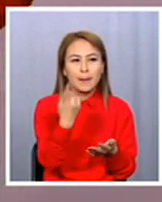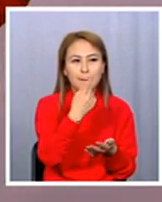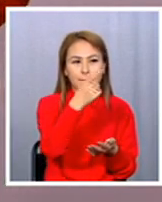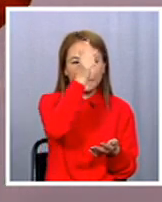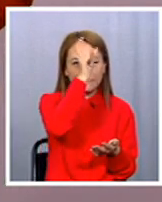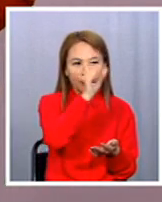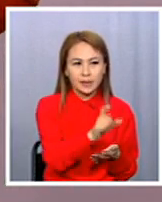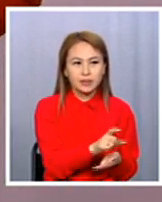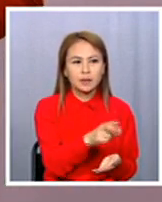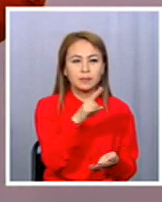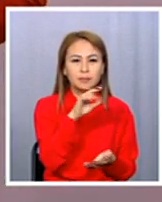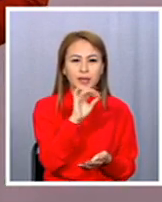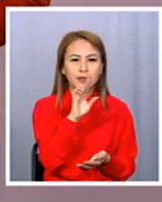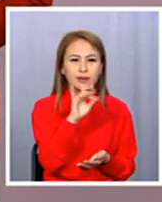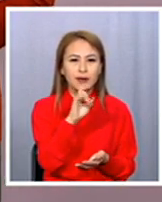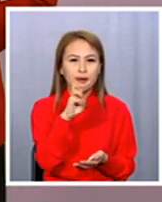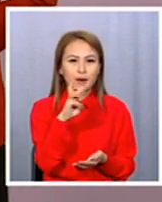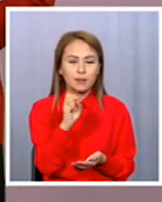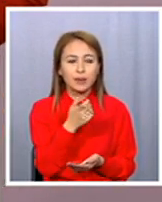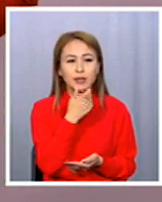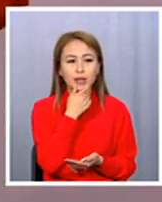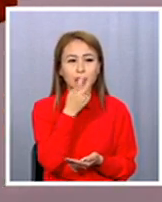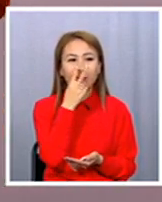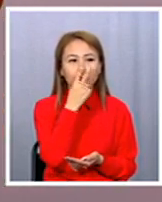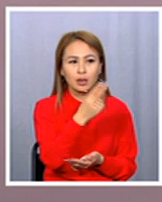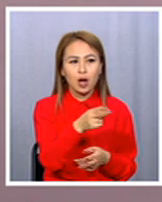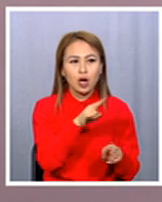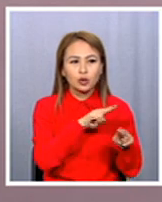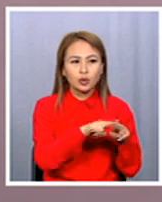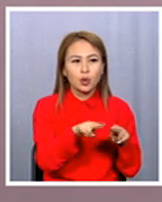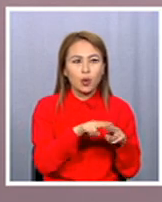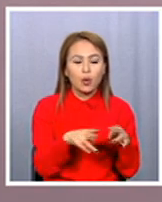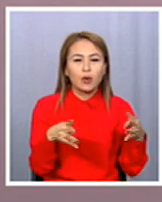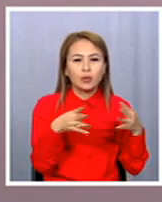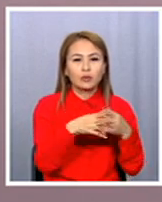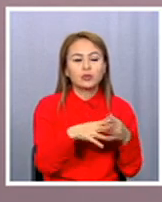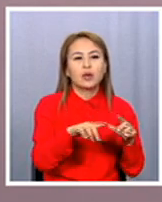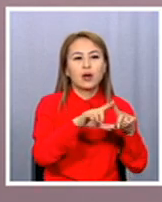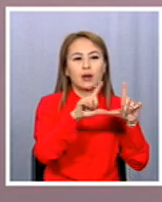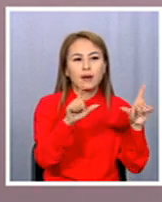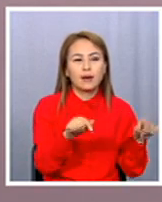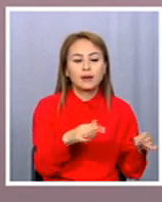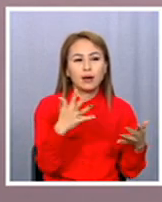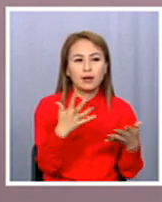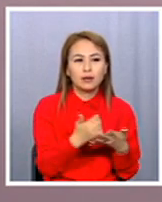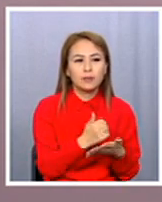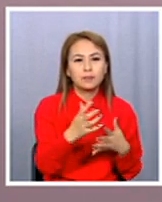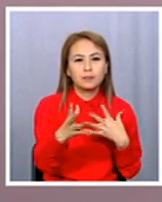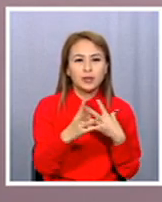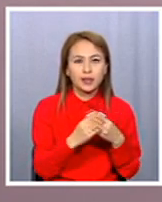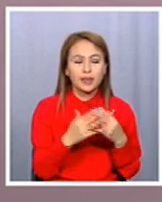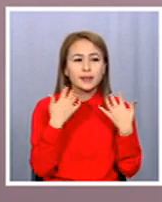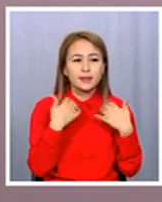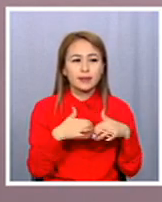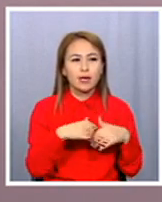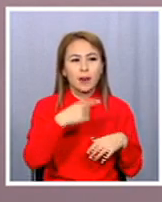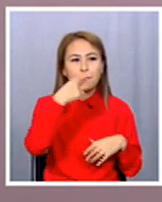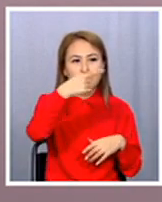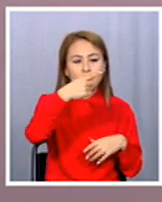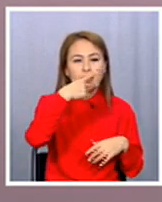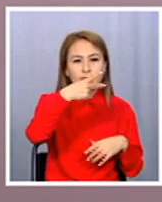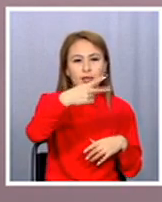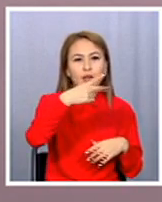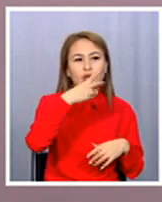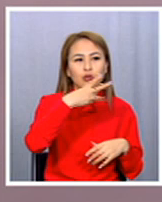бағандағы пиктограммаға назар аударайық. Шоколад қосылған тәтті нанын санын анықтайық. Бірге санайық. 1, 2,